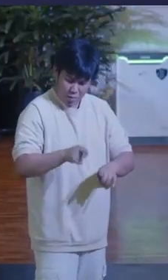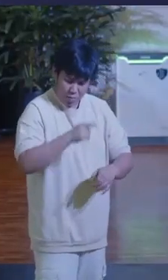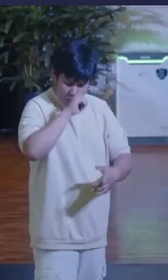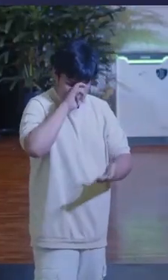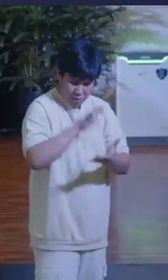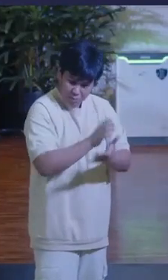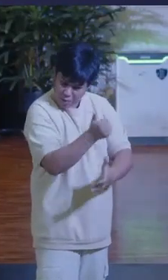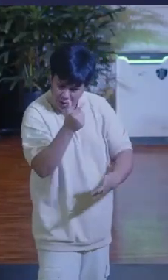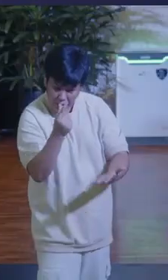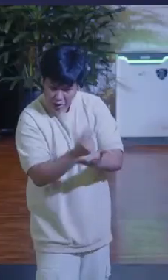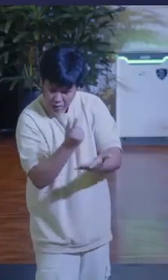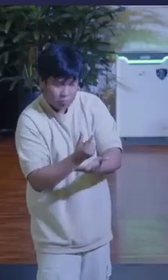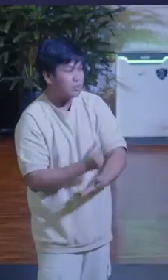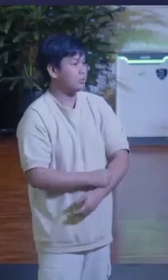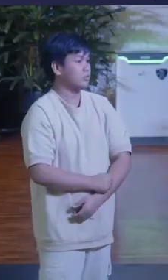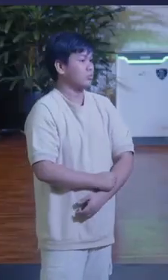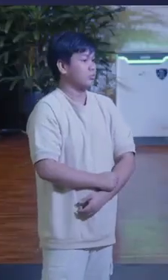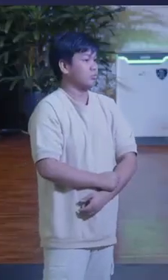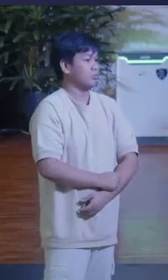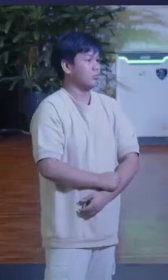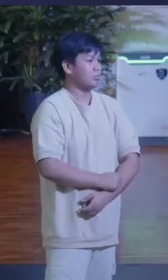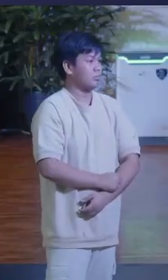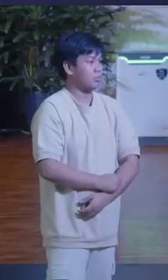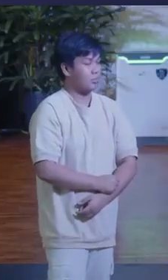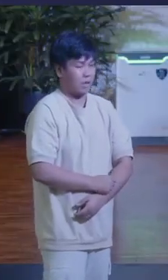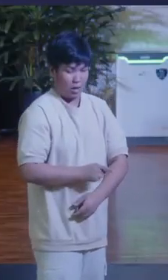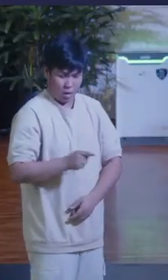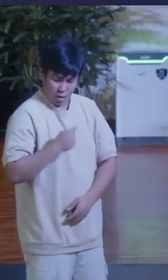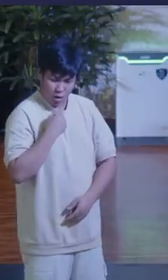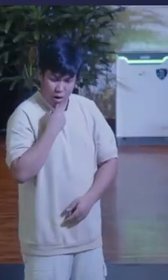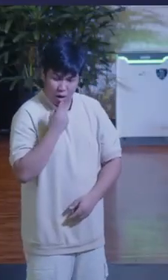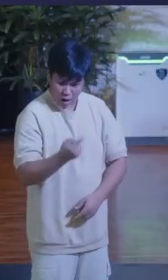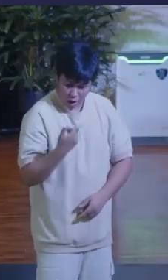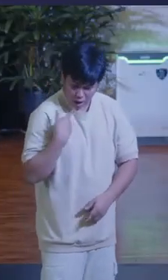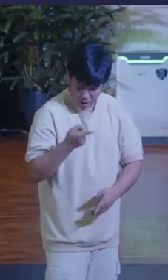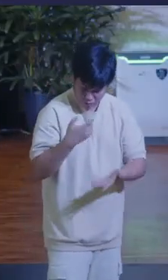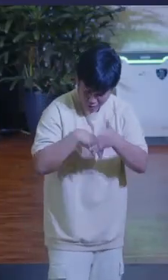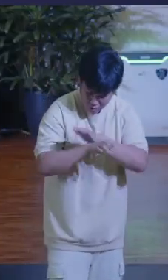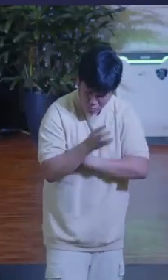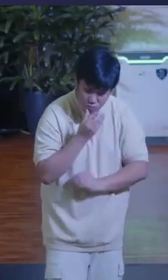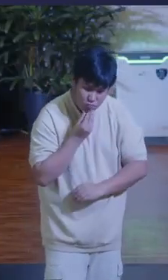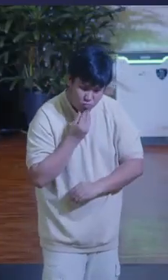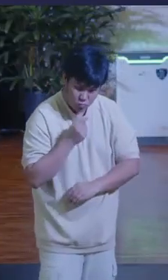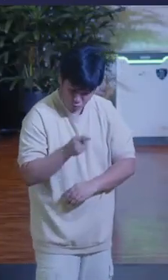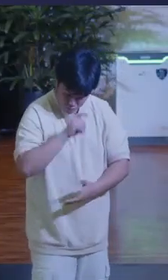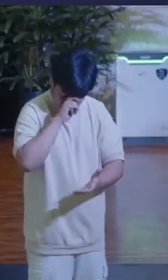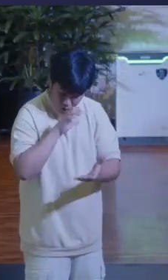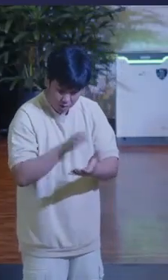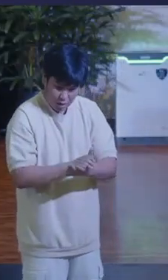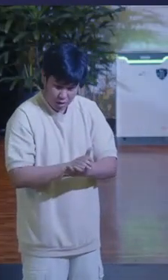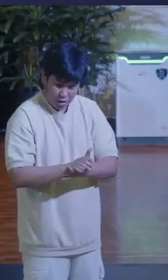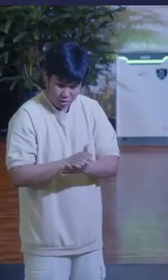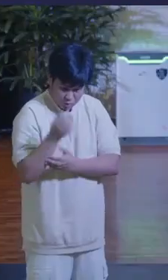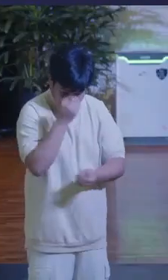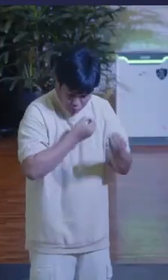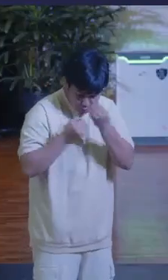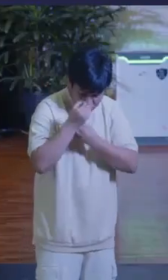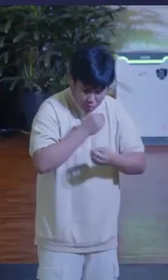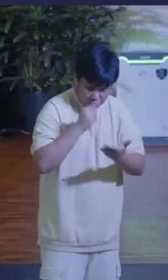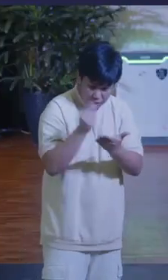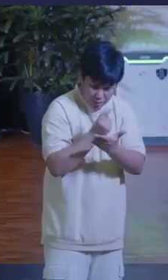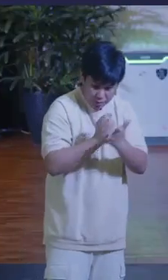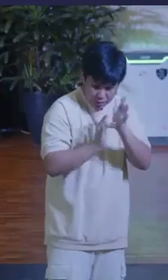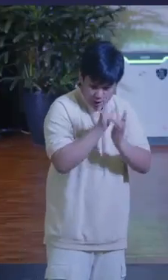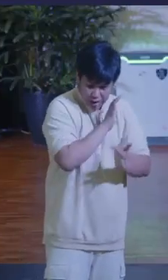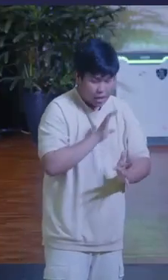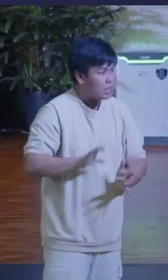gospel. Sabi niya, not that there is another one, but there are some who trouble you and want to distort the gospel of Christ.